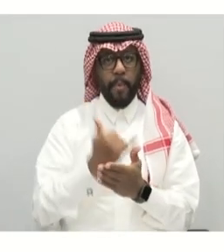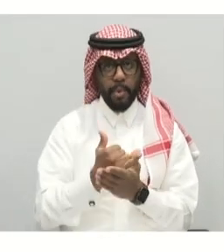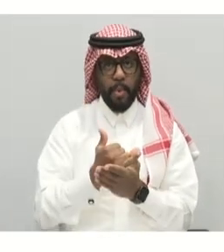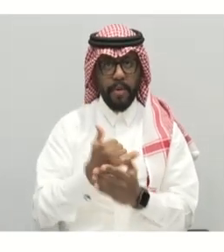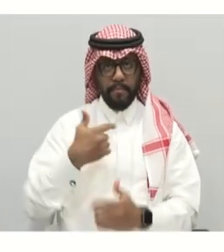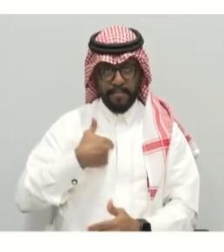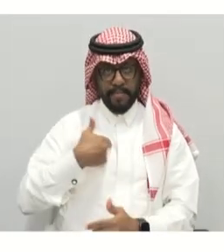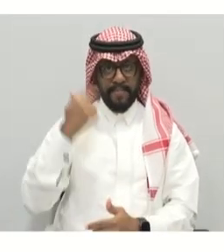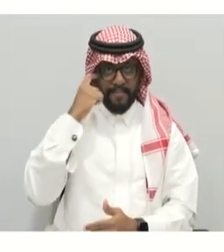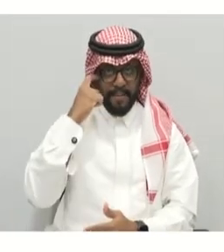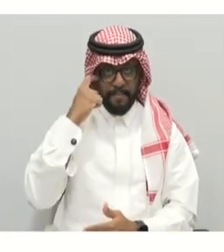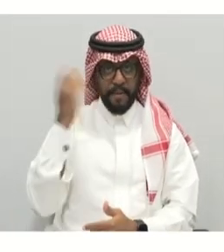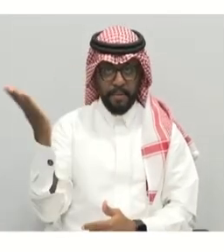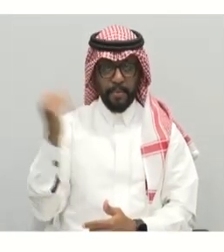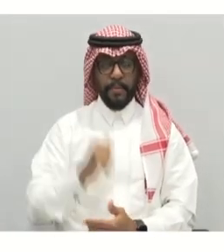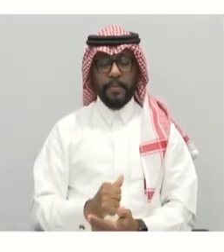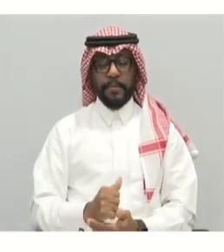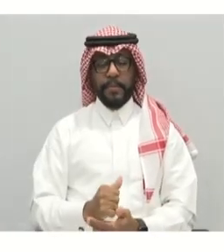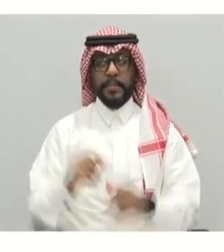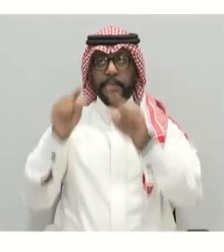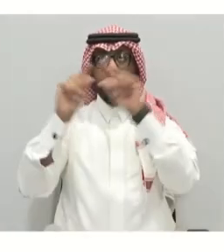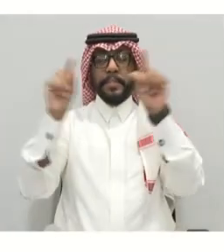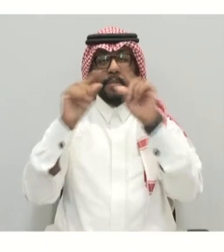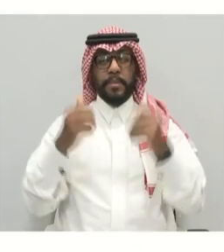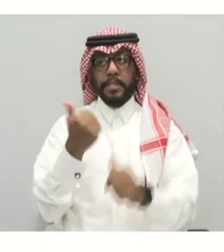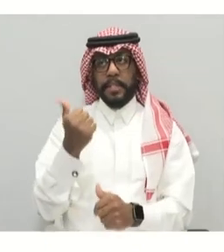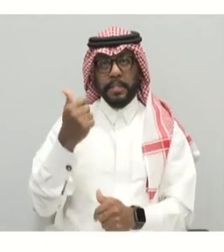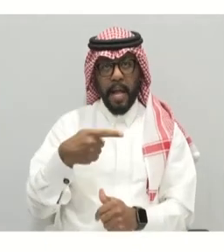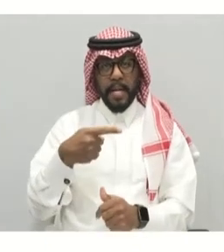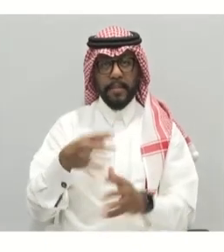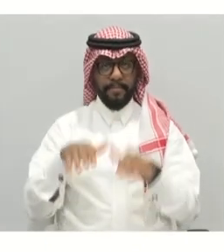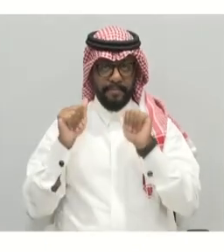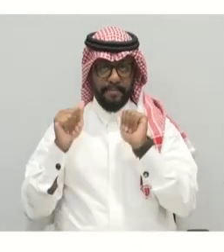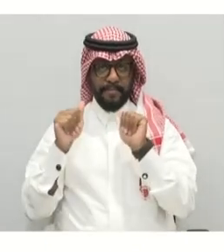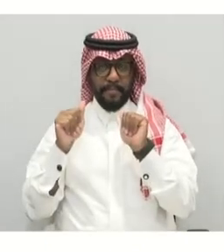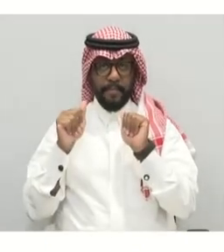انتهينا من الدرس السادس عشر الاسره والمجتمع